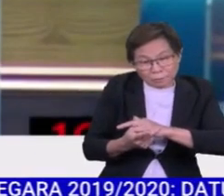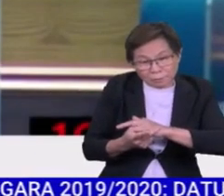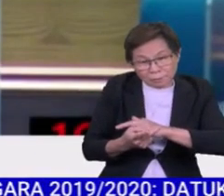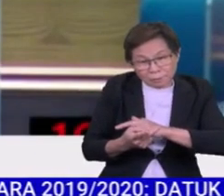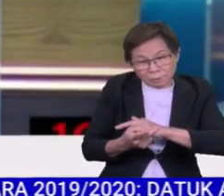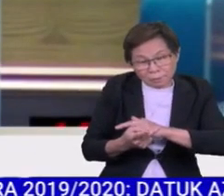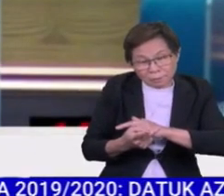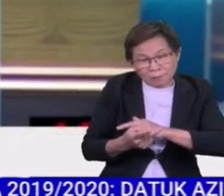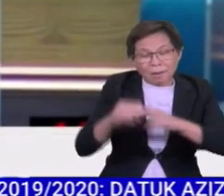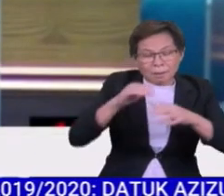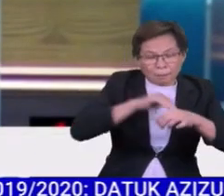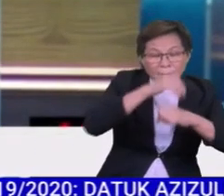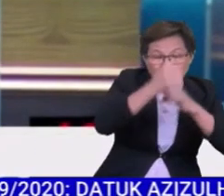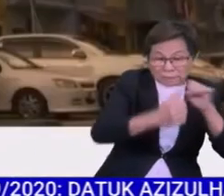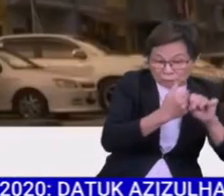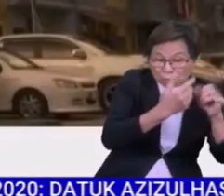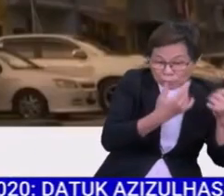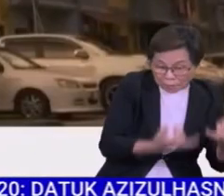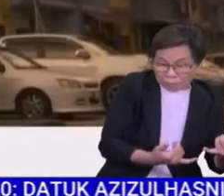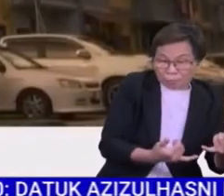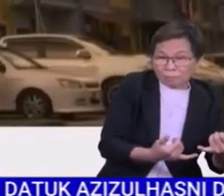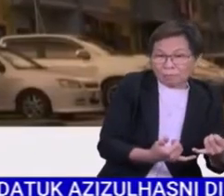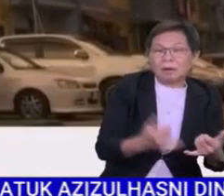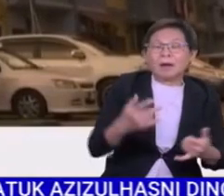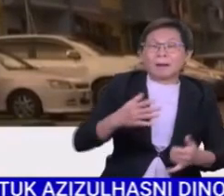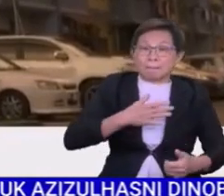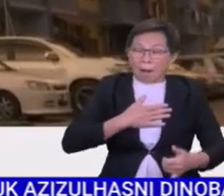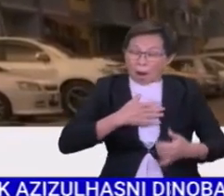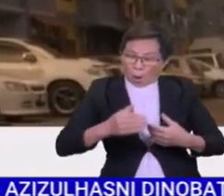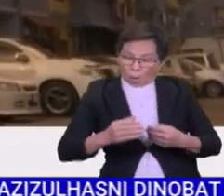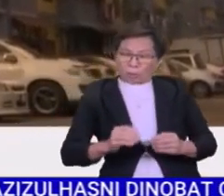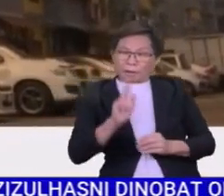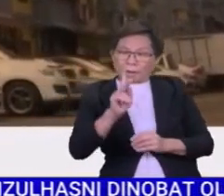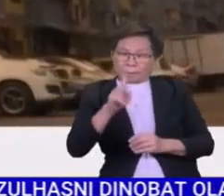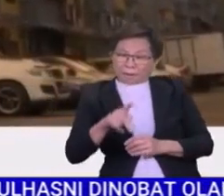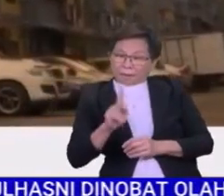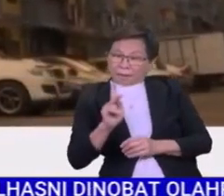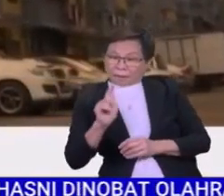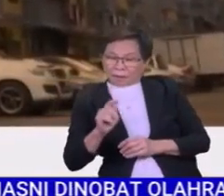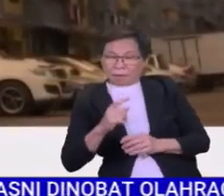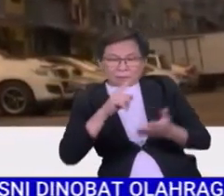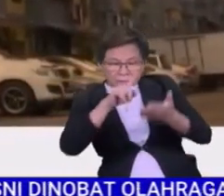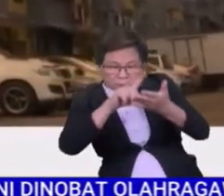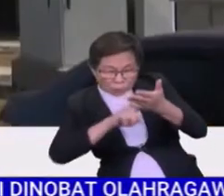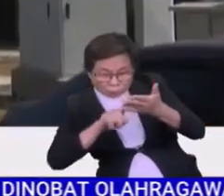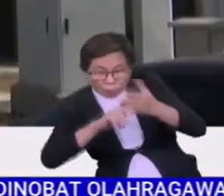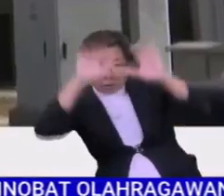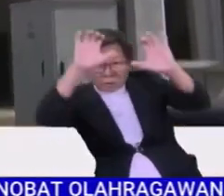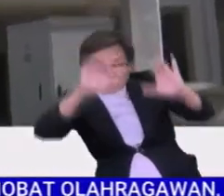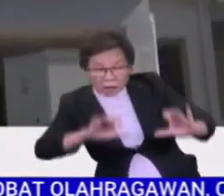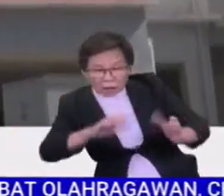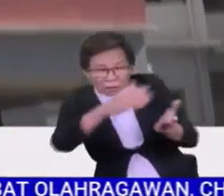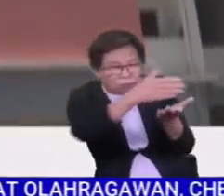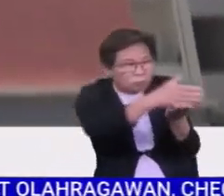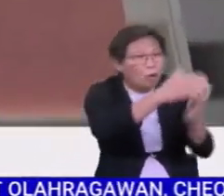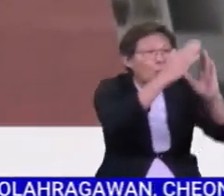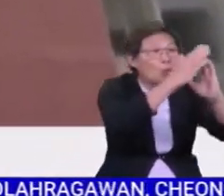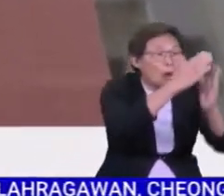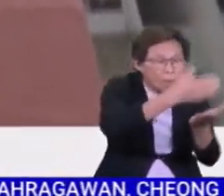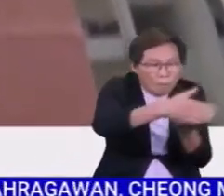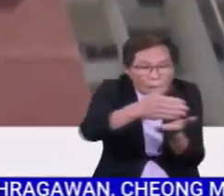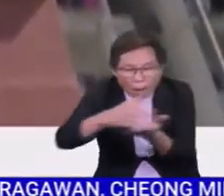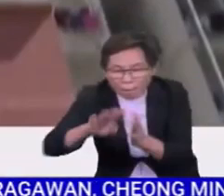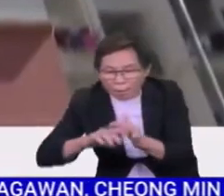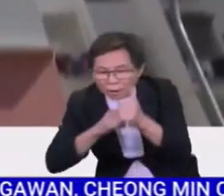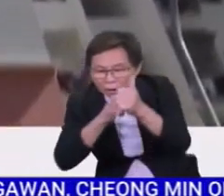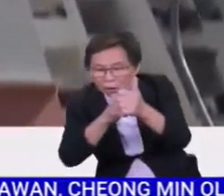baik puli pada tahun ini Kementerian akan meneliti kaidah agihan tersebut berdasarkan